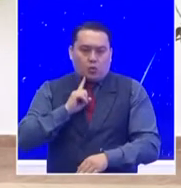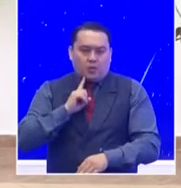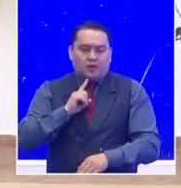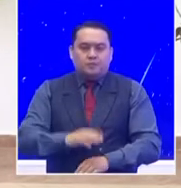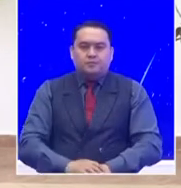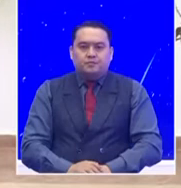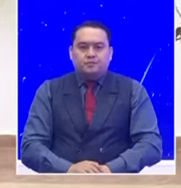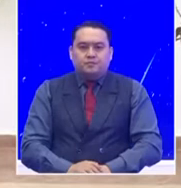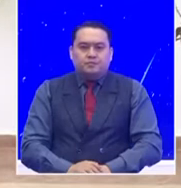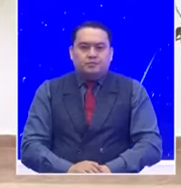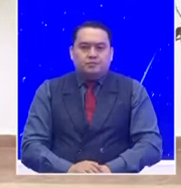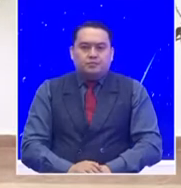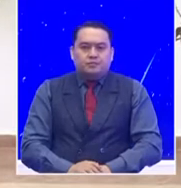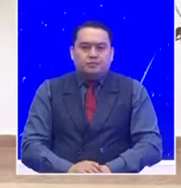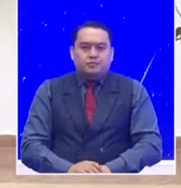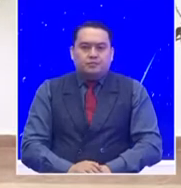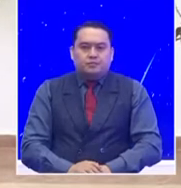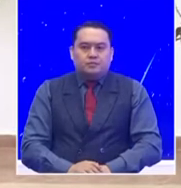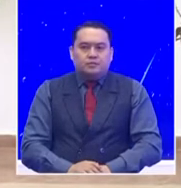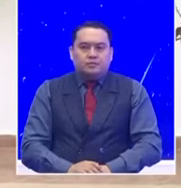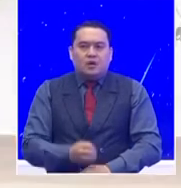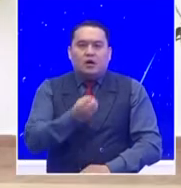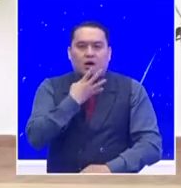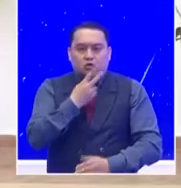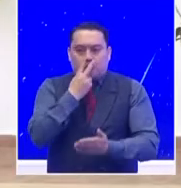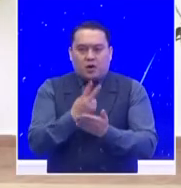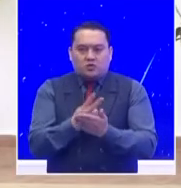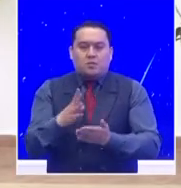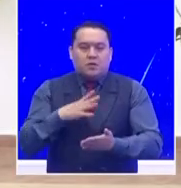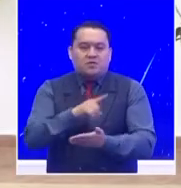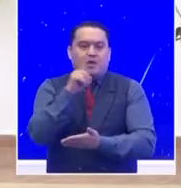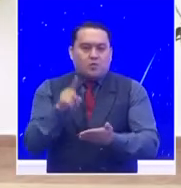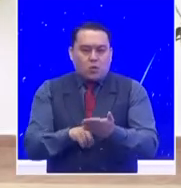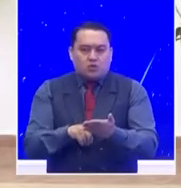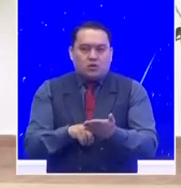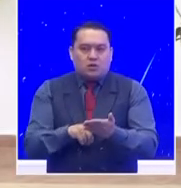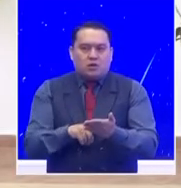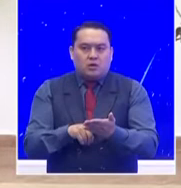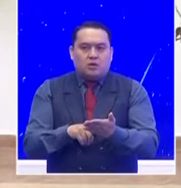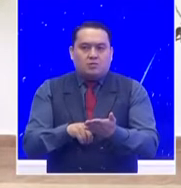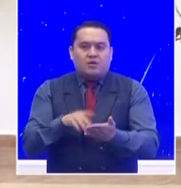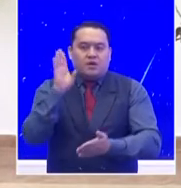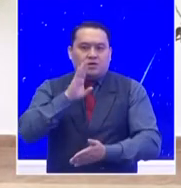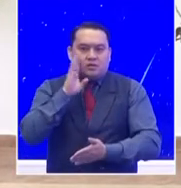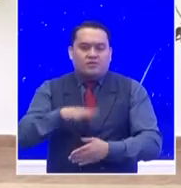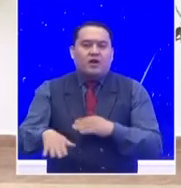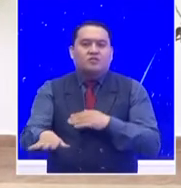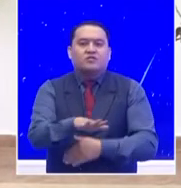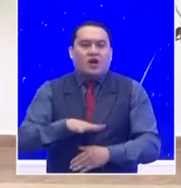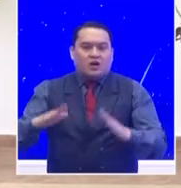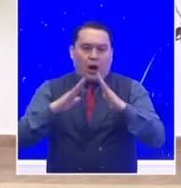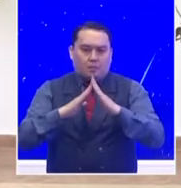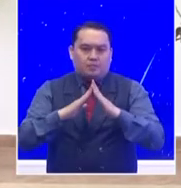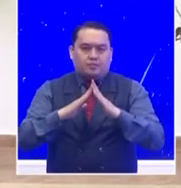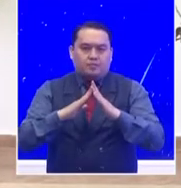удобное место. Вот. Очень хорошие показатели. Были вопросы, по воде были, по дворам были. Вот,